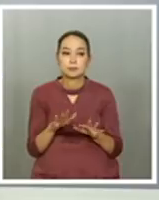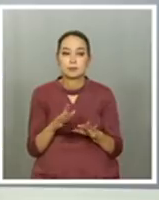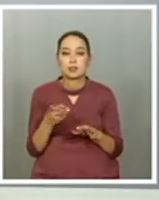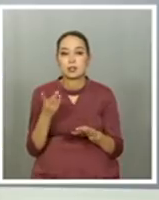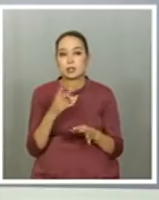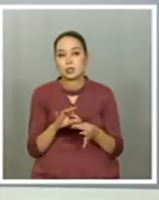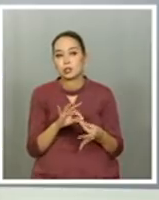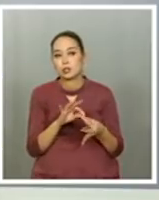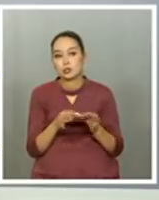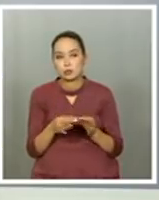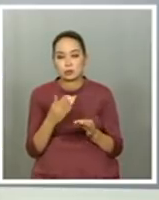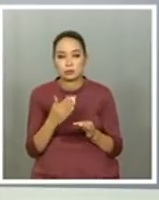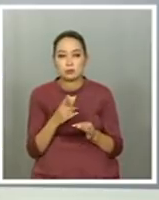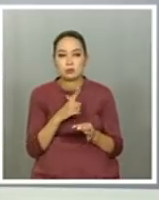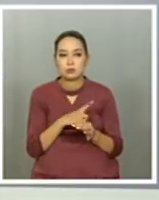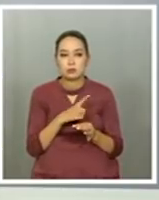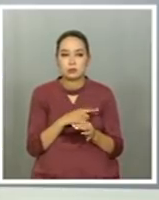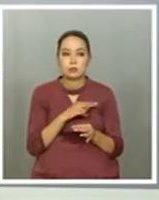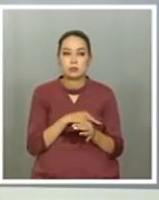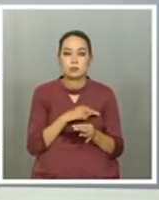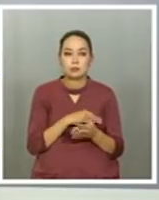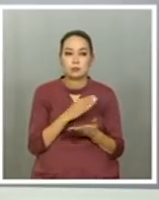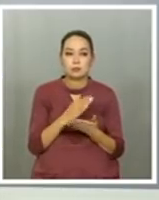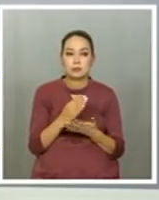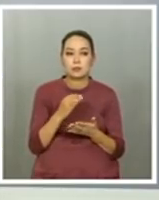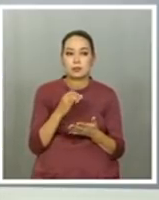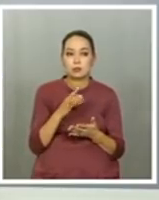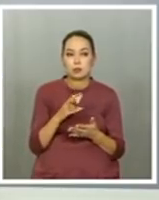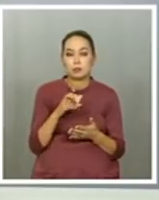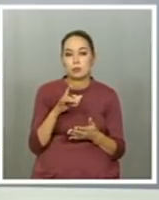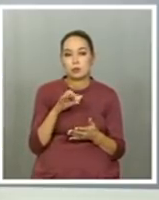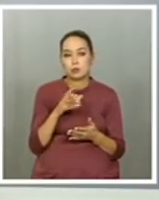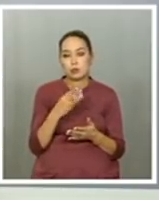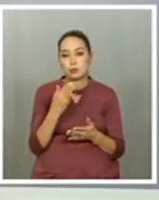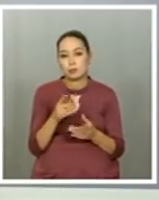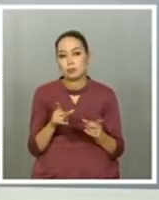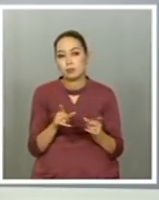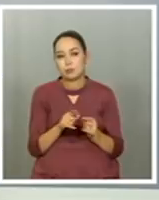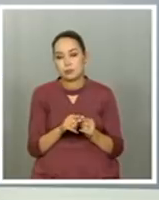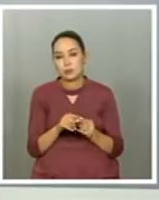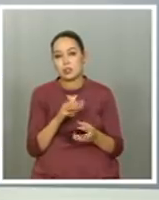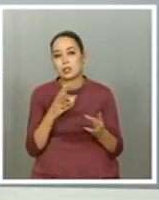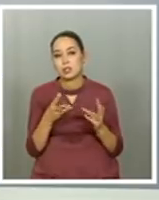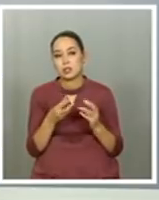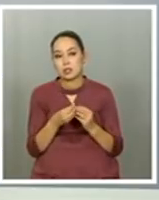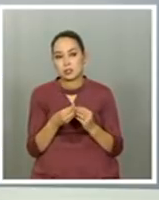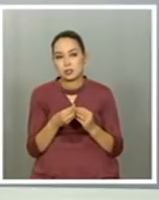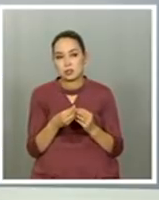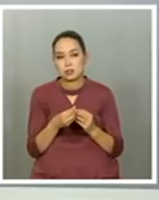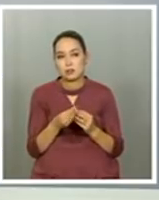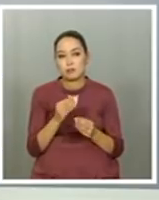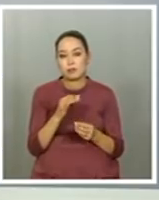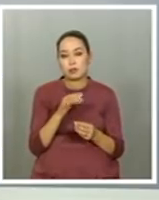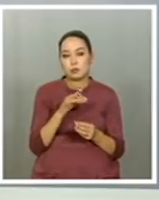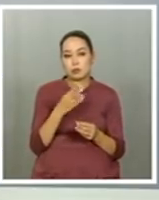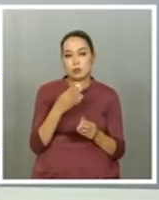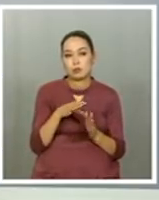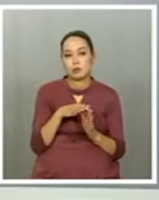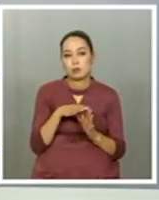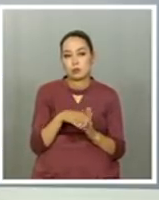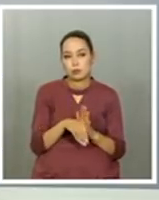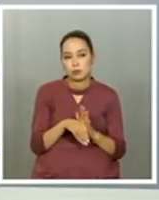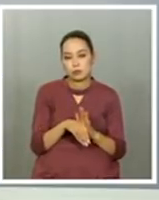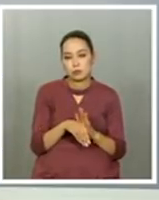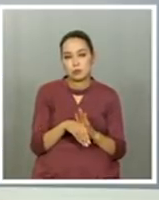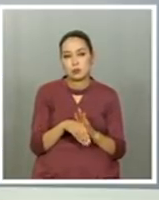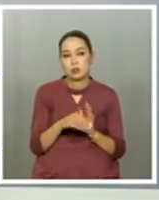реакциялар жүреді. Яғни фенолға біз бром суын қатыстыра отырып, нәтижесінде фенолдың құрамында, яғни фенил